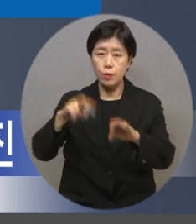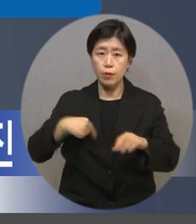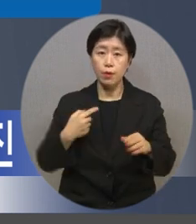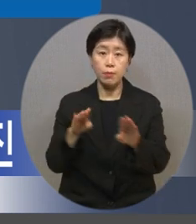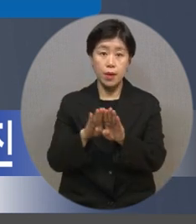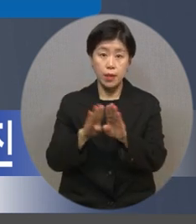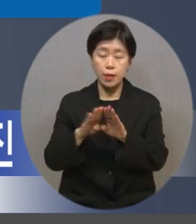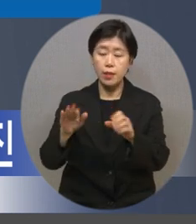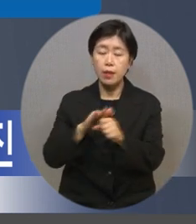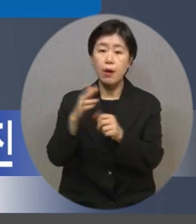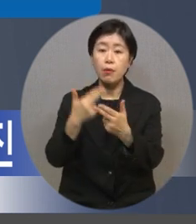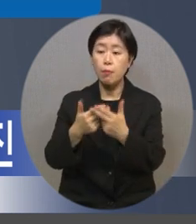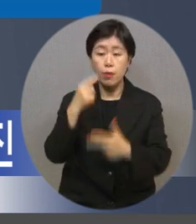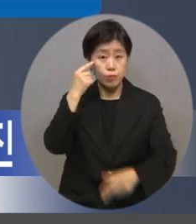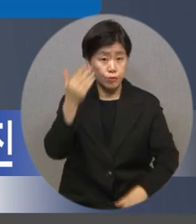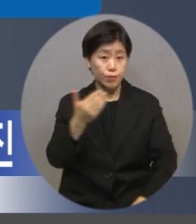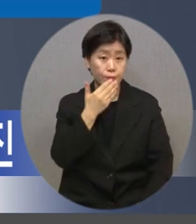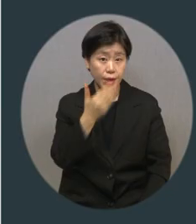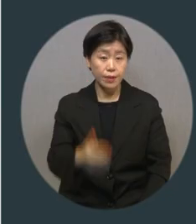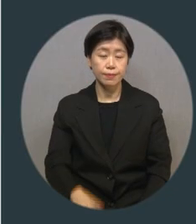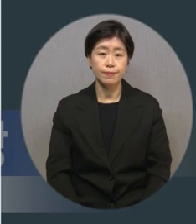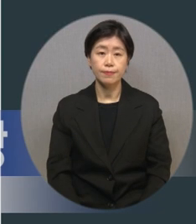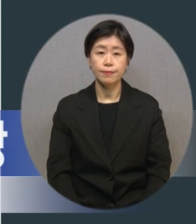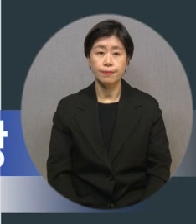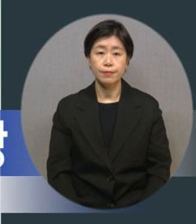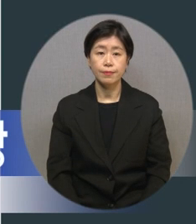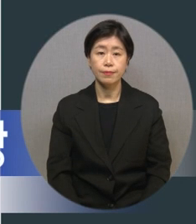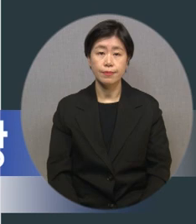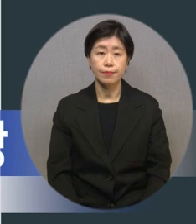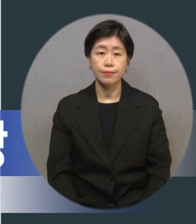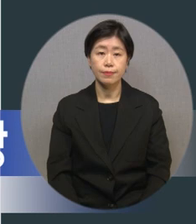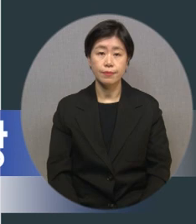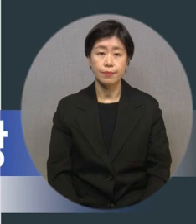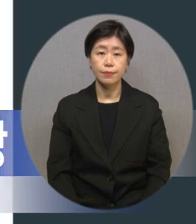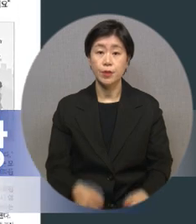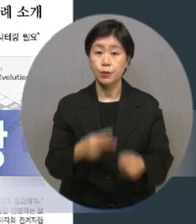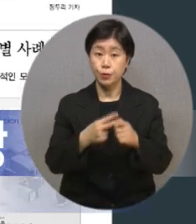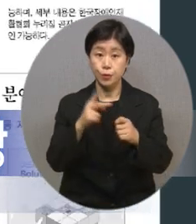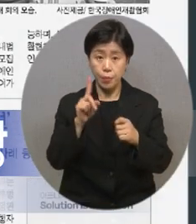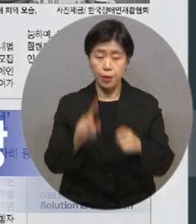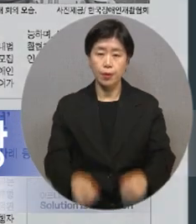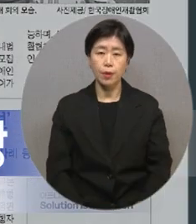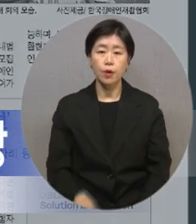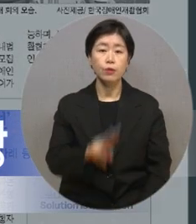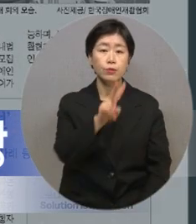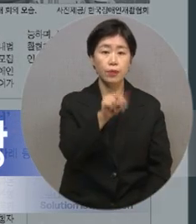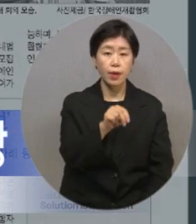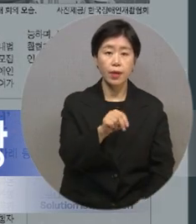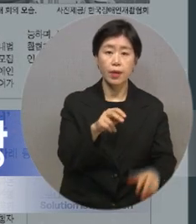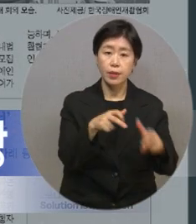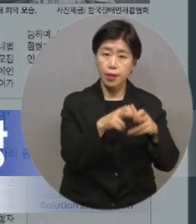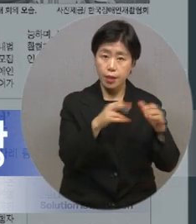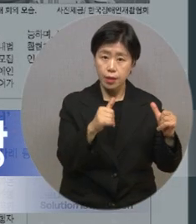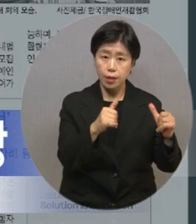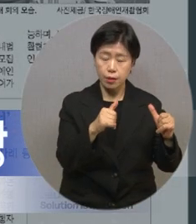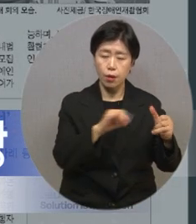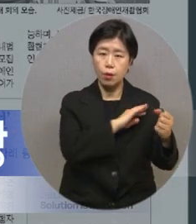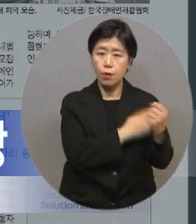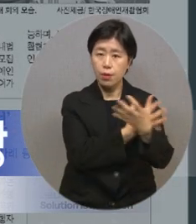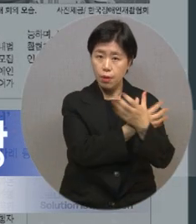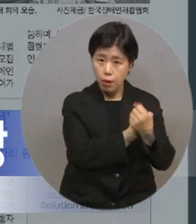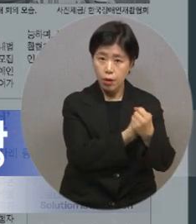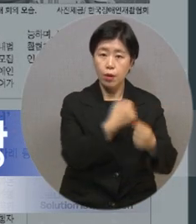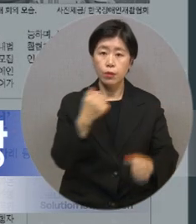협회에 문의하면 됩니다 장행 신문 이면에서는 UN 장애 권리 협약과 국내법의 조화를